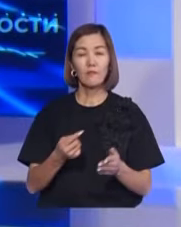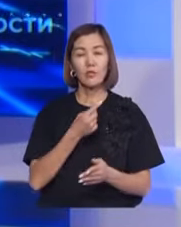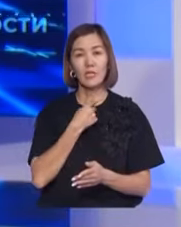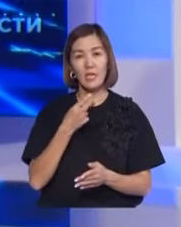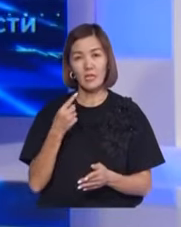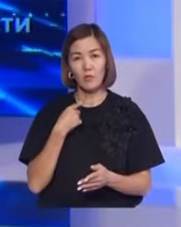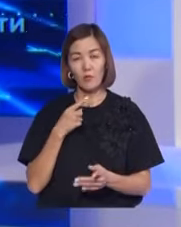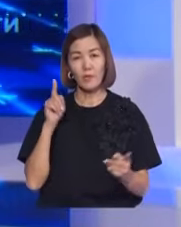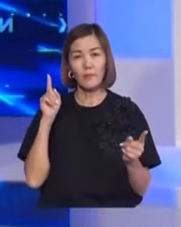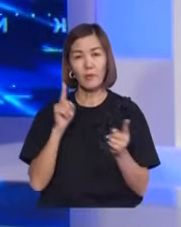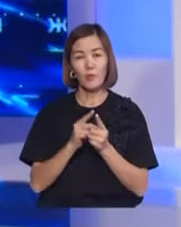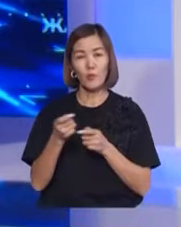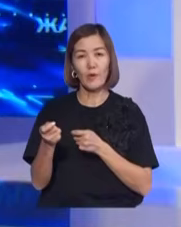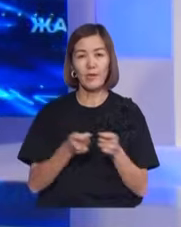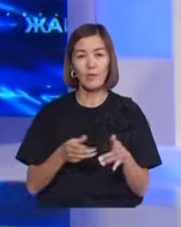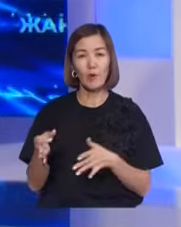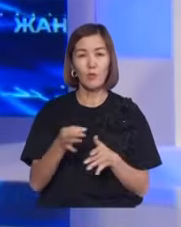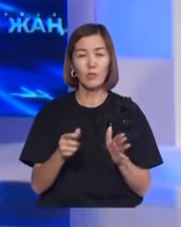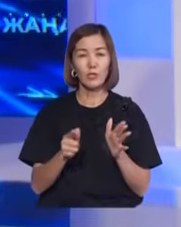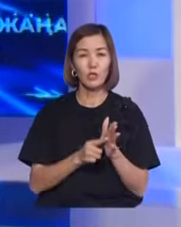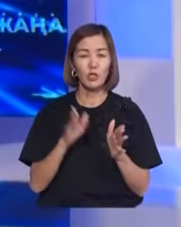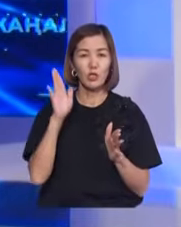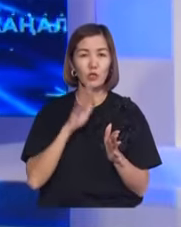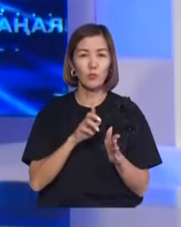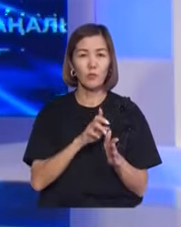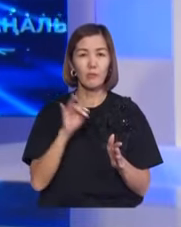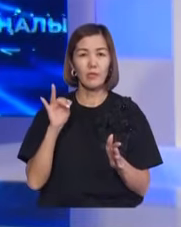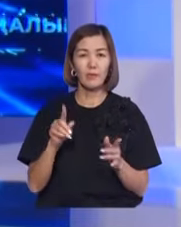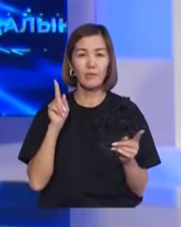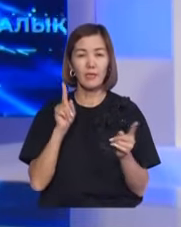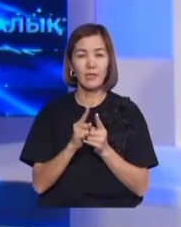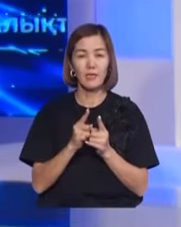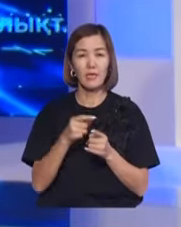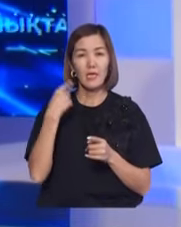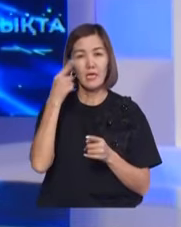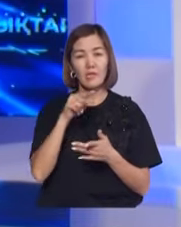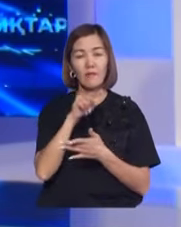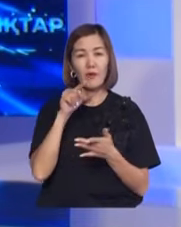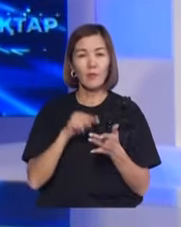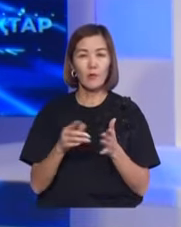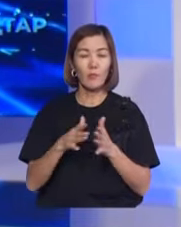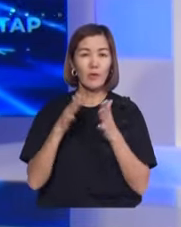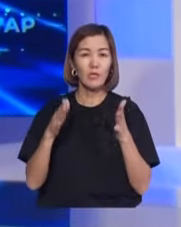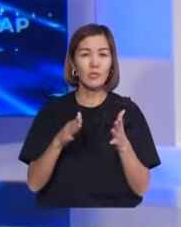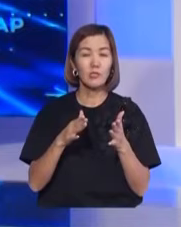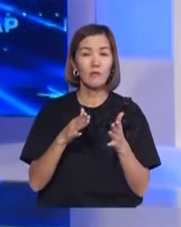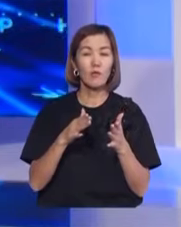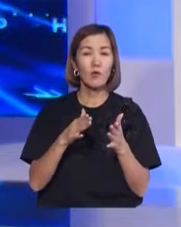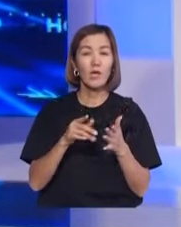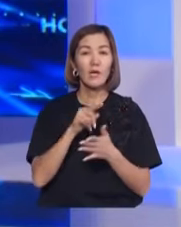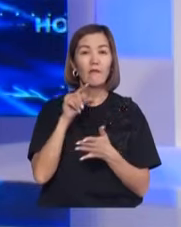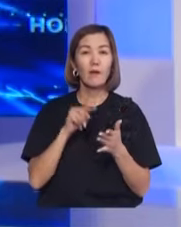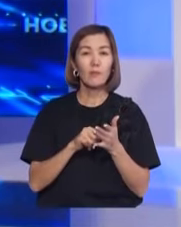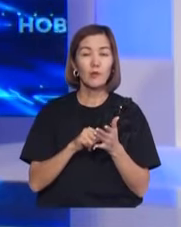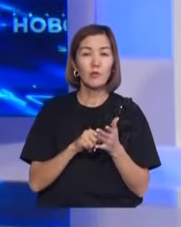центре приема граждан аким области Жетсу Бейбыт Исабаев принял жителей региона с личными вопросами. Большинство обращений касались